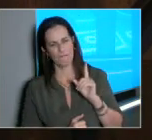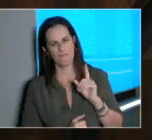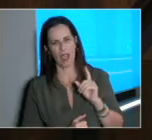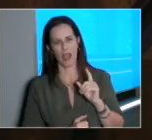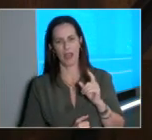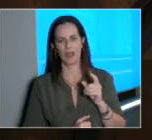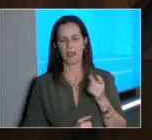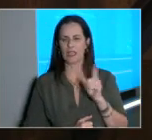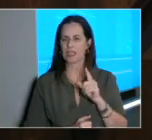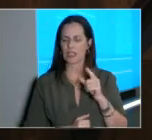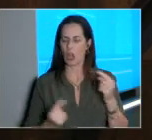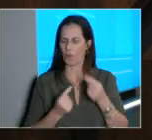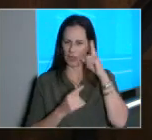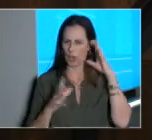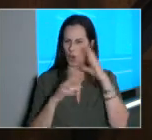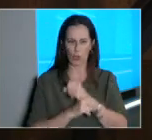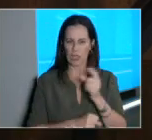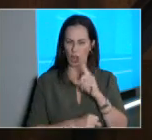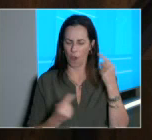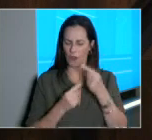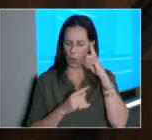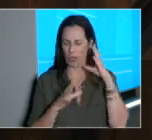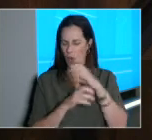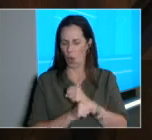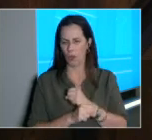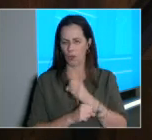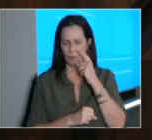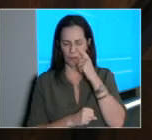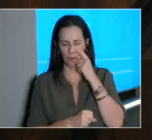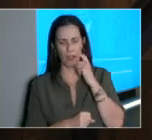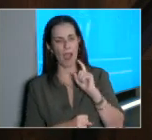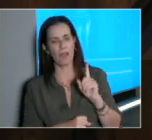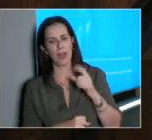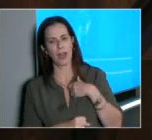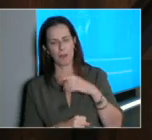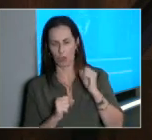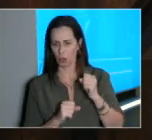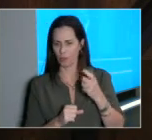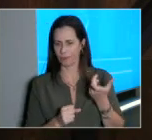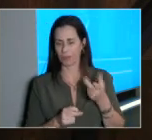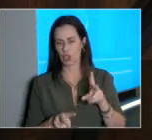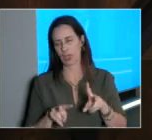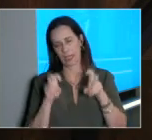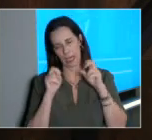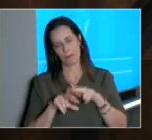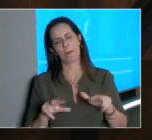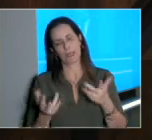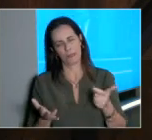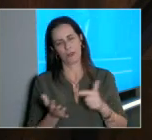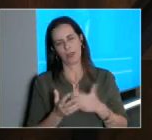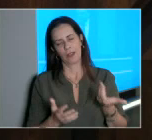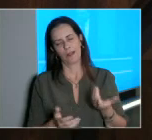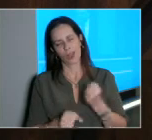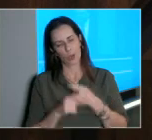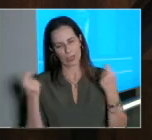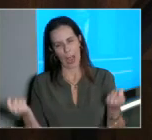שגם... זה לא ויכוח אידיאולוגי. זה לא ויכוח אידיאולוגי. כן, אבל חבר הכנסת פינדרוס, אני מניח שניצלתם את המצב הזה כדי לעשות